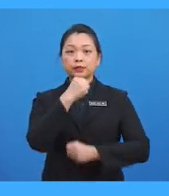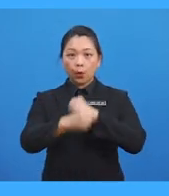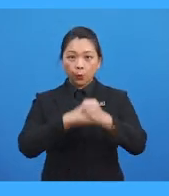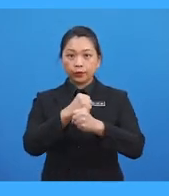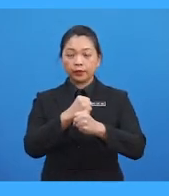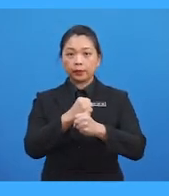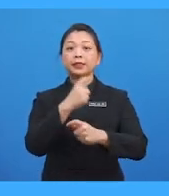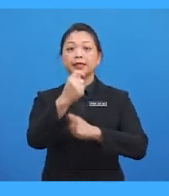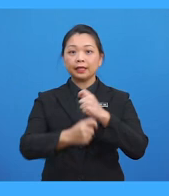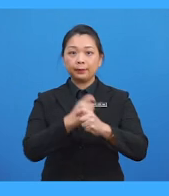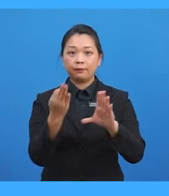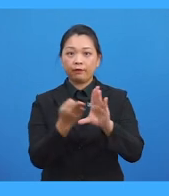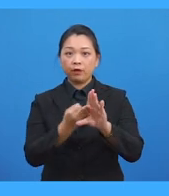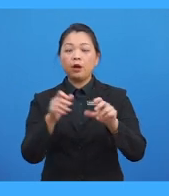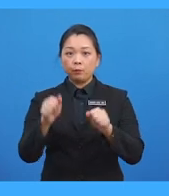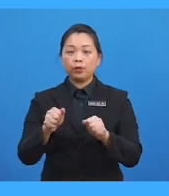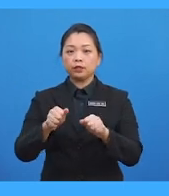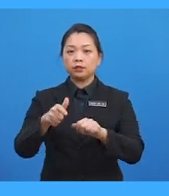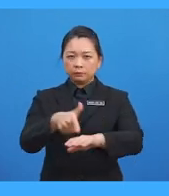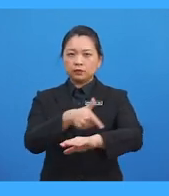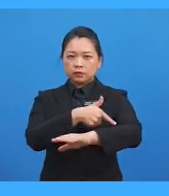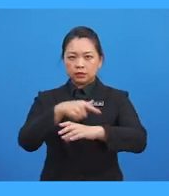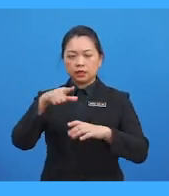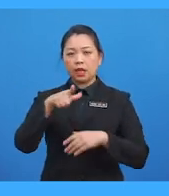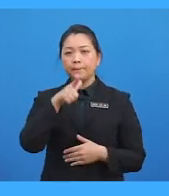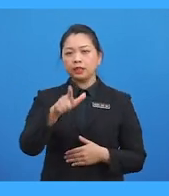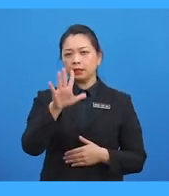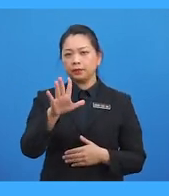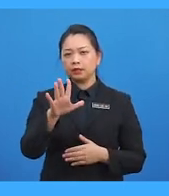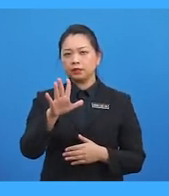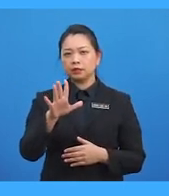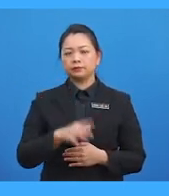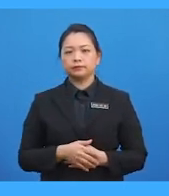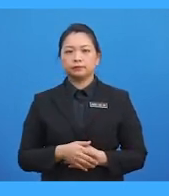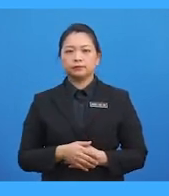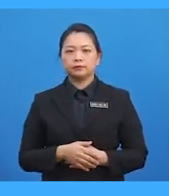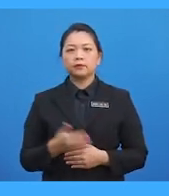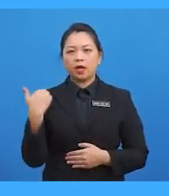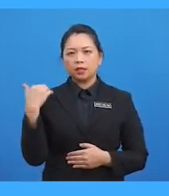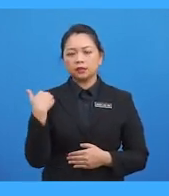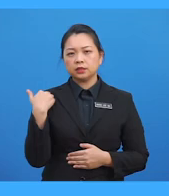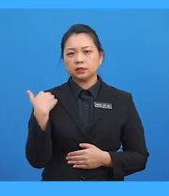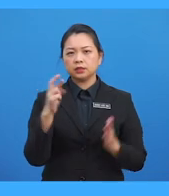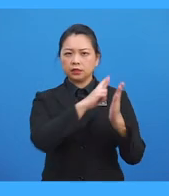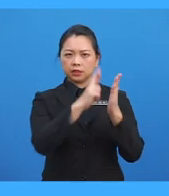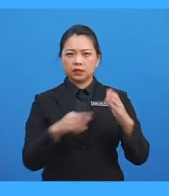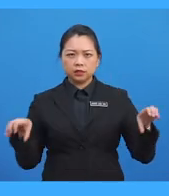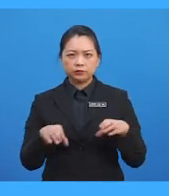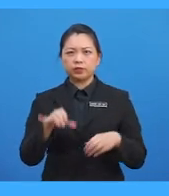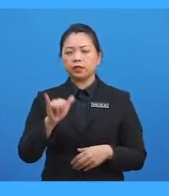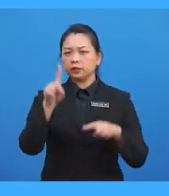selama 5 tambah 5 tahun tertakluk kepada penggunaannya. terdapat reka cipta yang tidak boleh